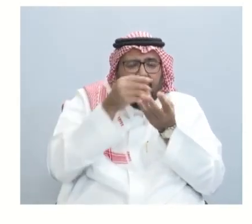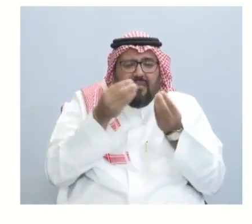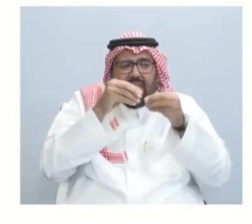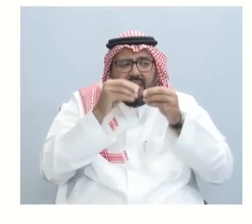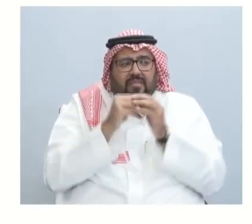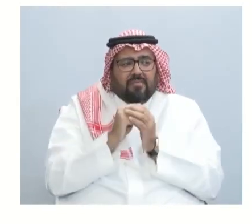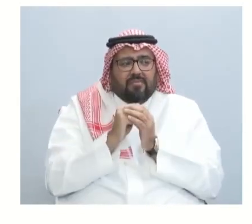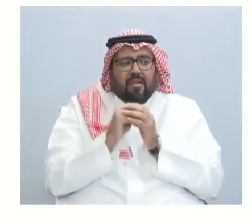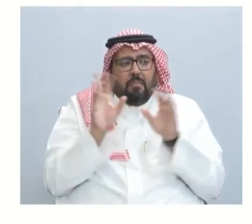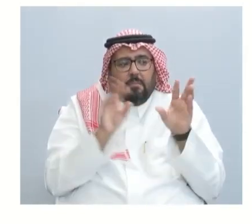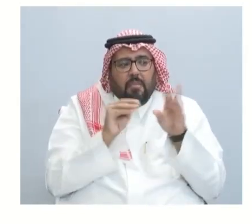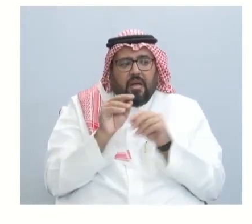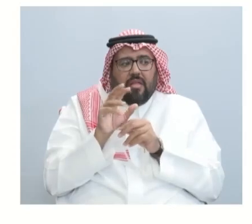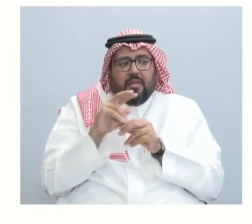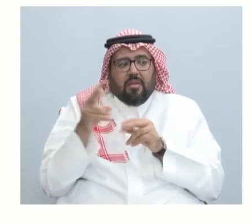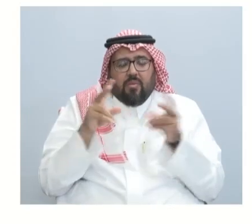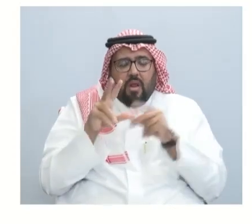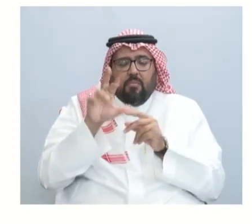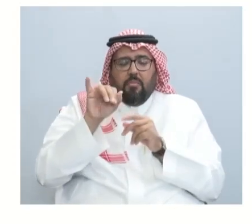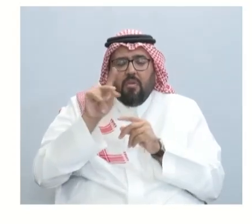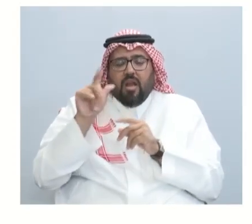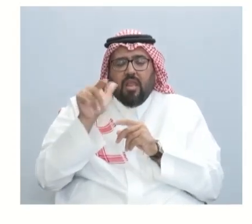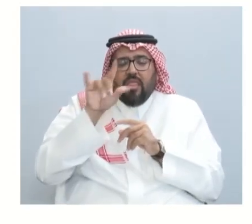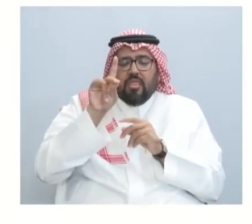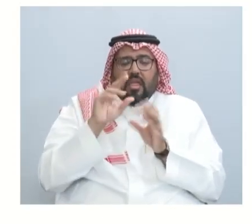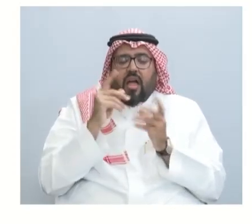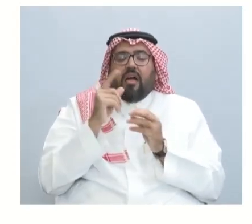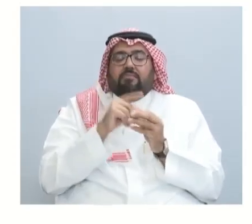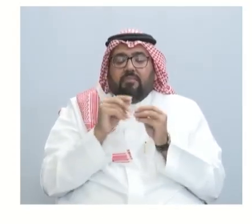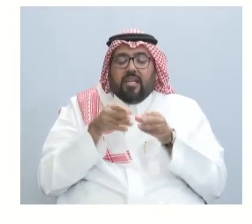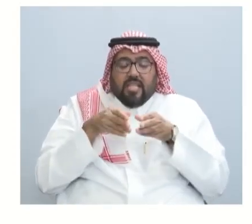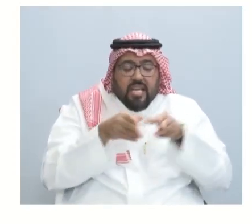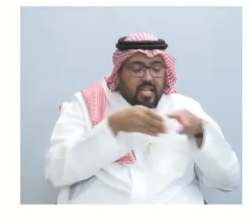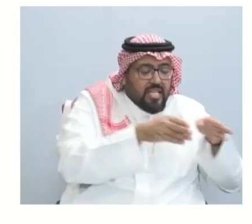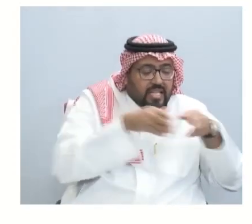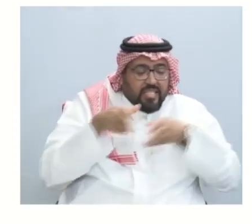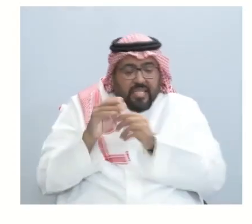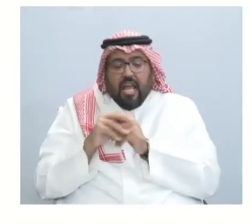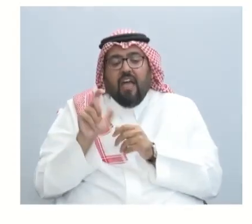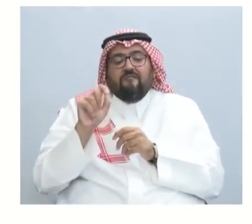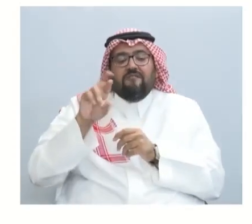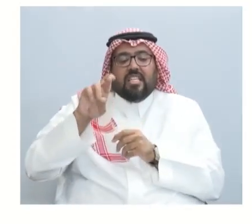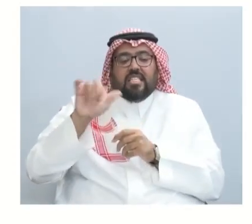لاحظ بعض انواع المخاليط وهذه تعتبر من الطرق الفيزيائيه